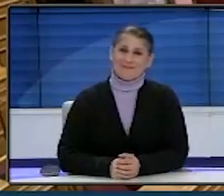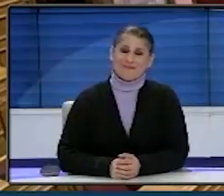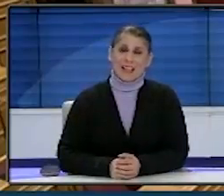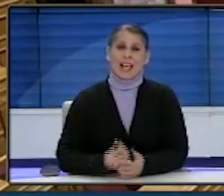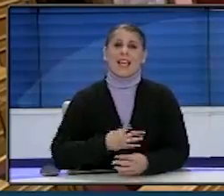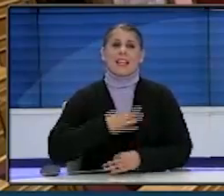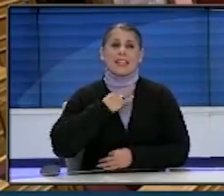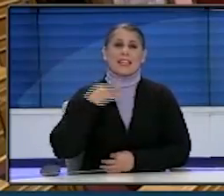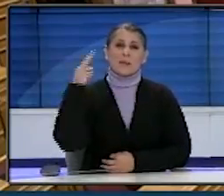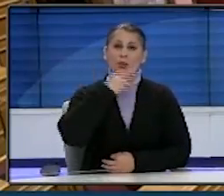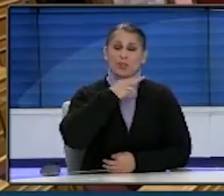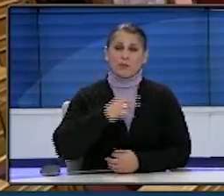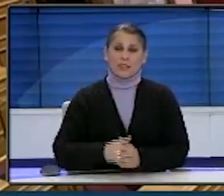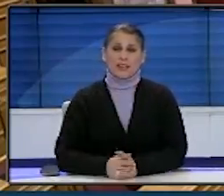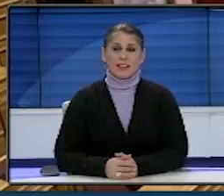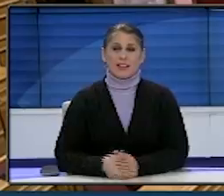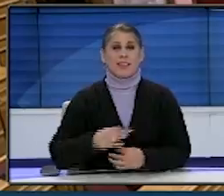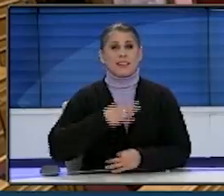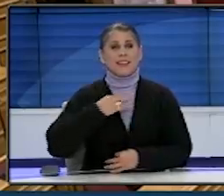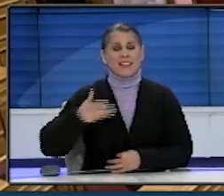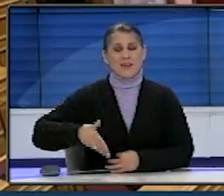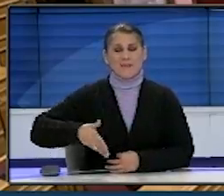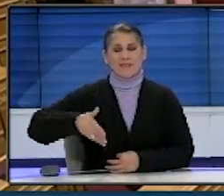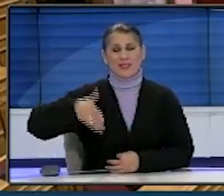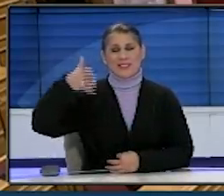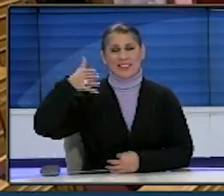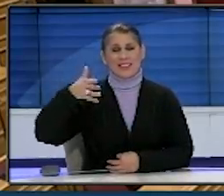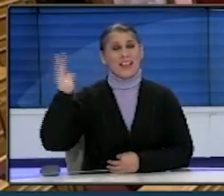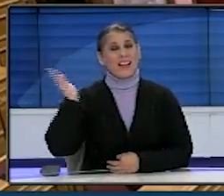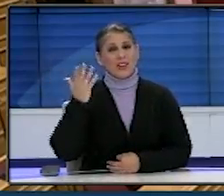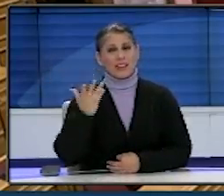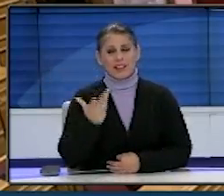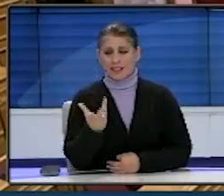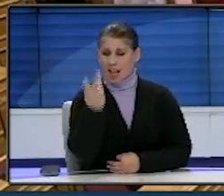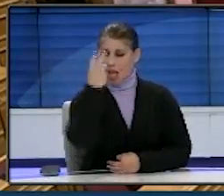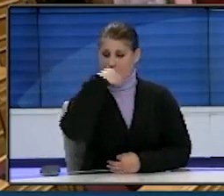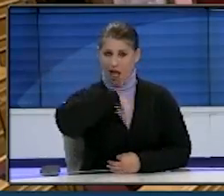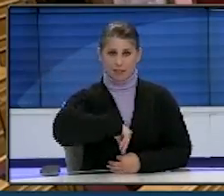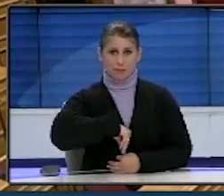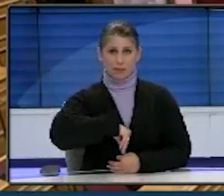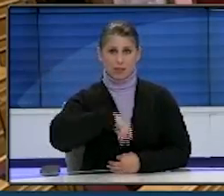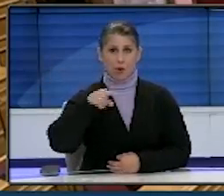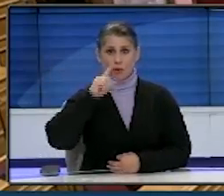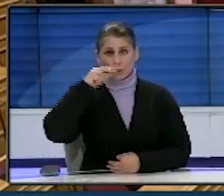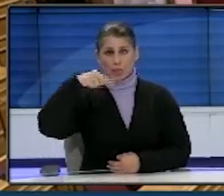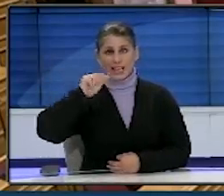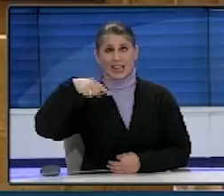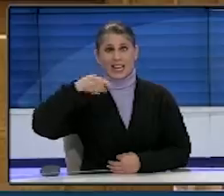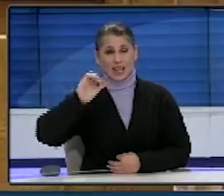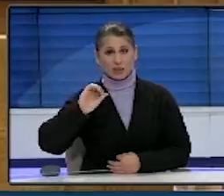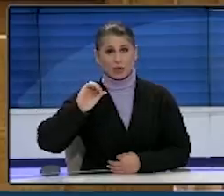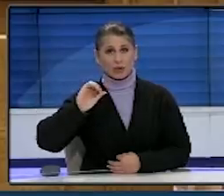Κύριε Πρωθυπουργέ, κύριε Μητσοτάκη, όταν έχετε καταπιεί αμάσιτο όλο αυτό το νατοϊκό